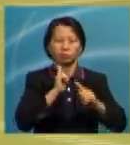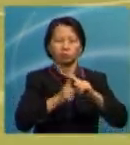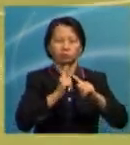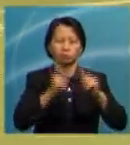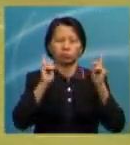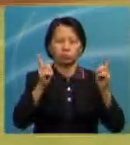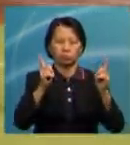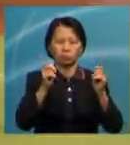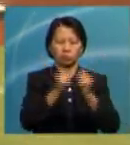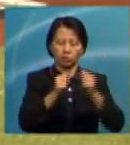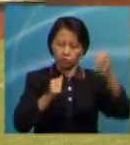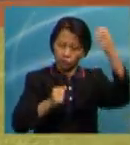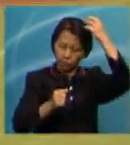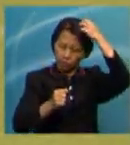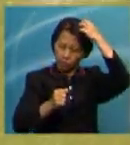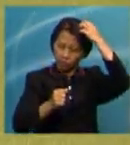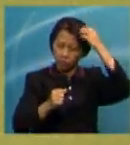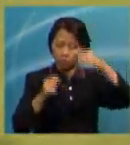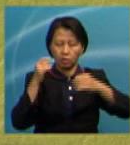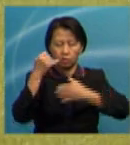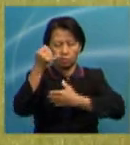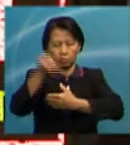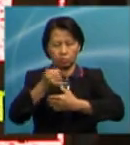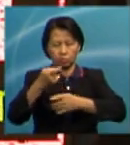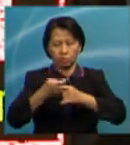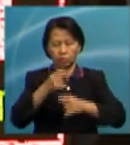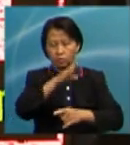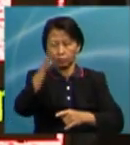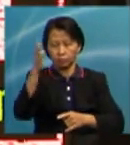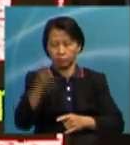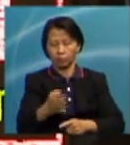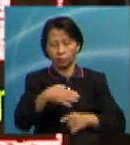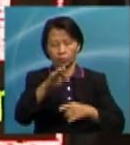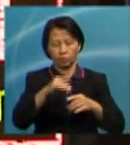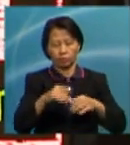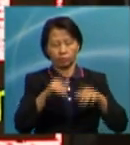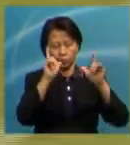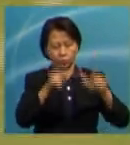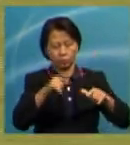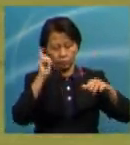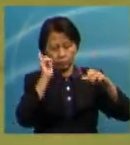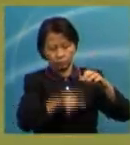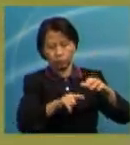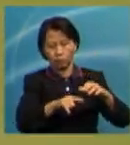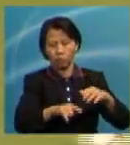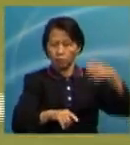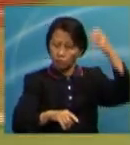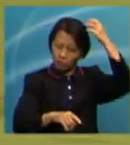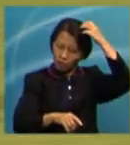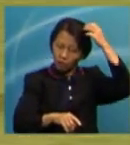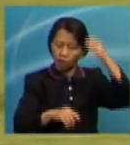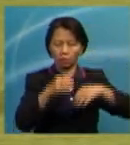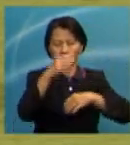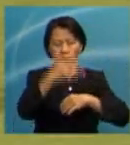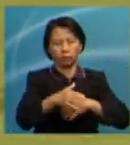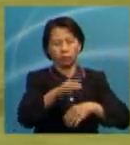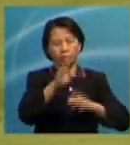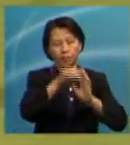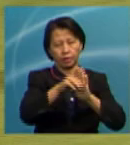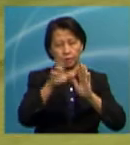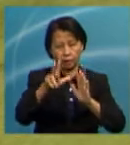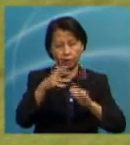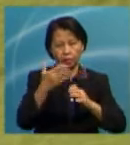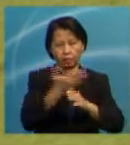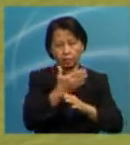satu sama dengan Selangor menyerang dari Brazil pao R terlebih dahulu meletakkan gergasi merah di hadapan seawal minit ketiga perlawanan